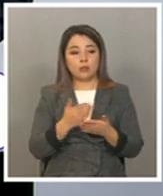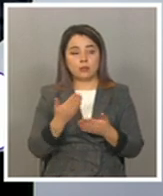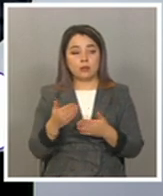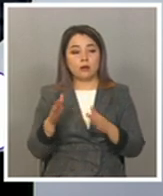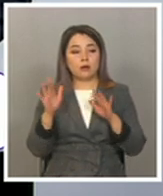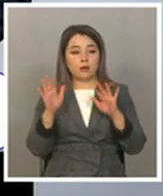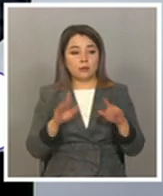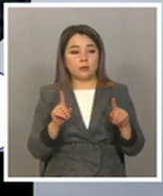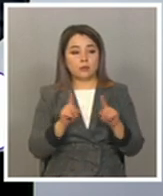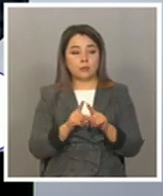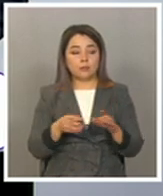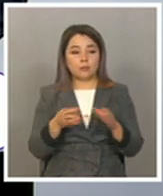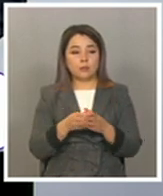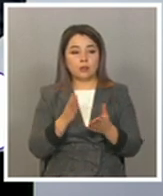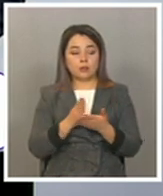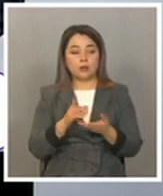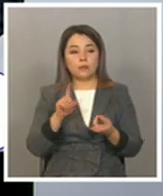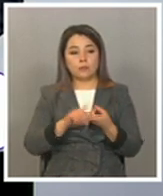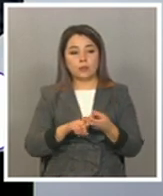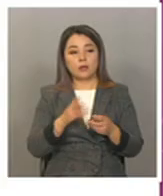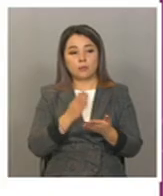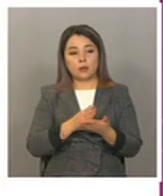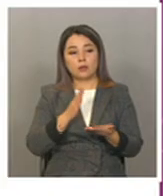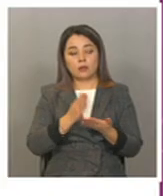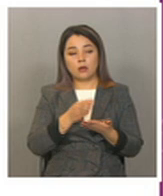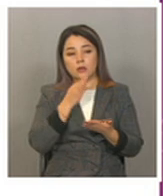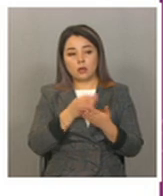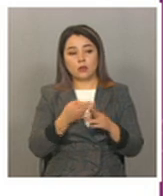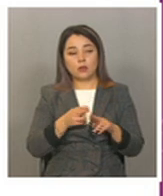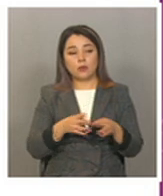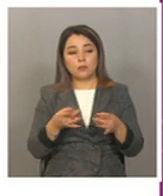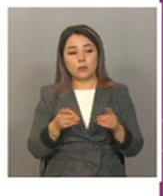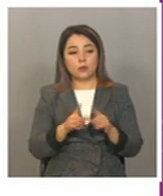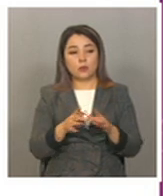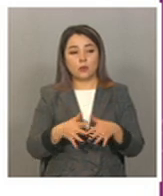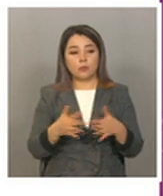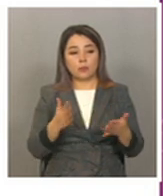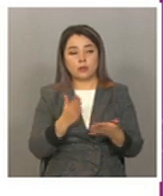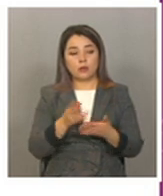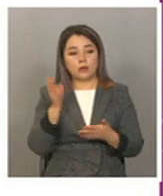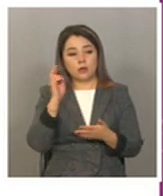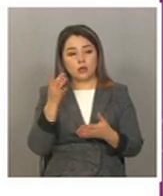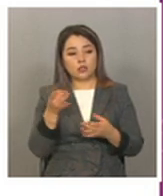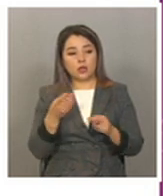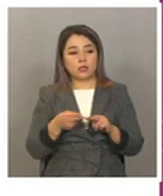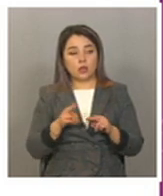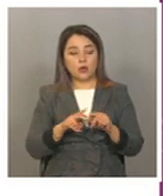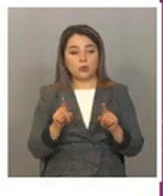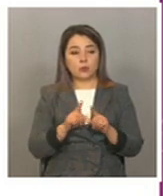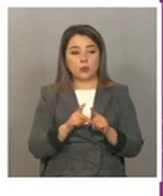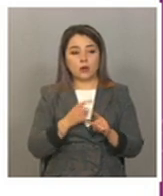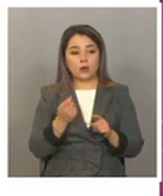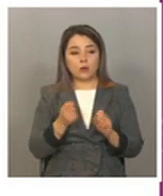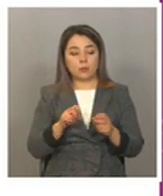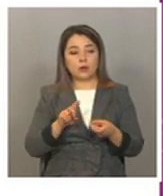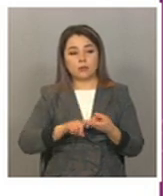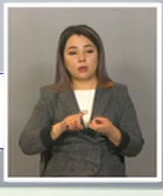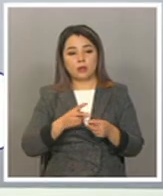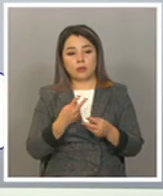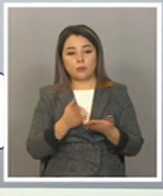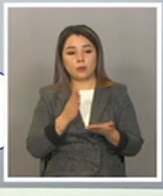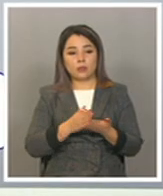мен мұз жамылғысы тікелей әсер етеді. Соған байланысты ылғалдың көп болуы ол жерде қарашірік мөлшерінің біршама аз болуына тікелей әсер